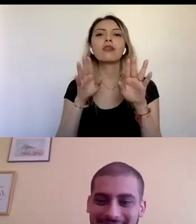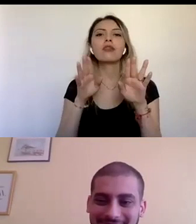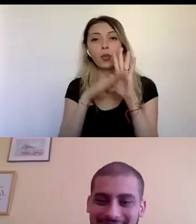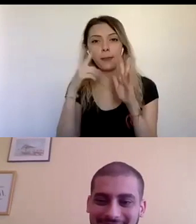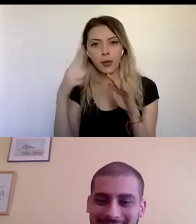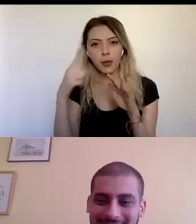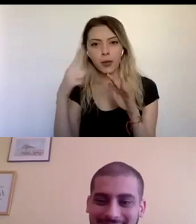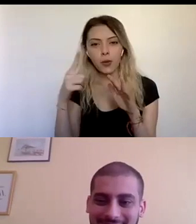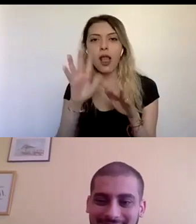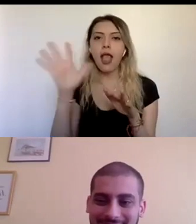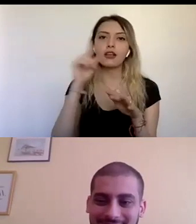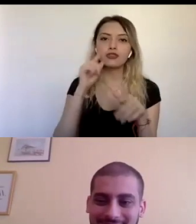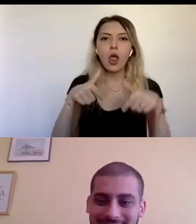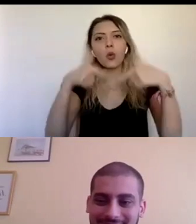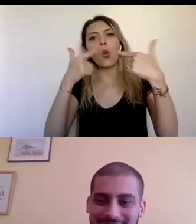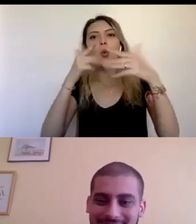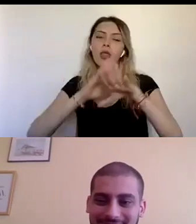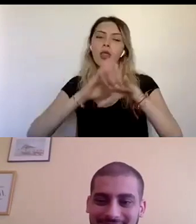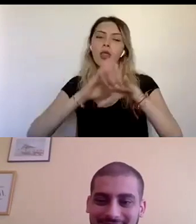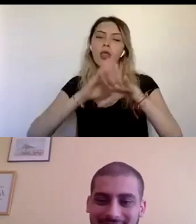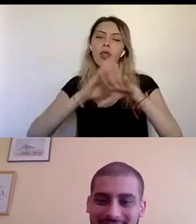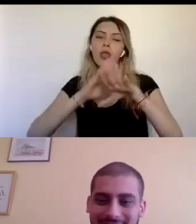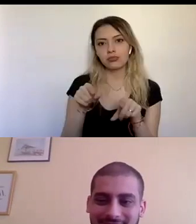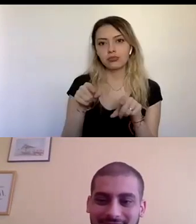Facebook yeni bir araç çıkarmış sanırım diyor.